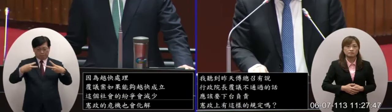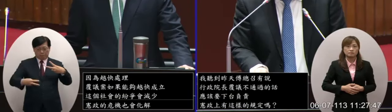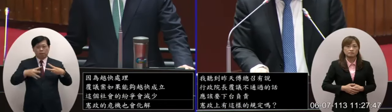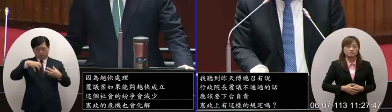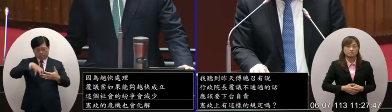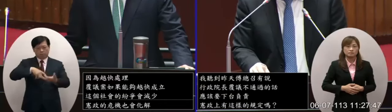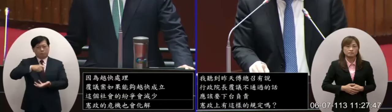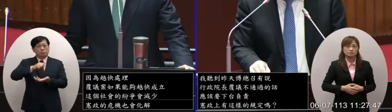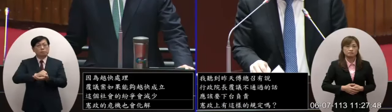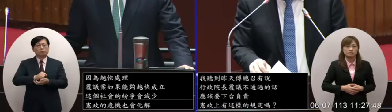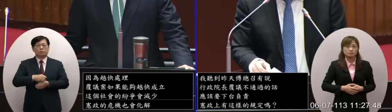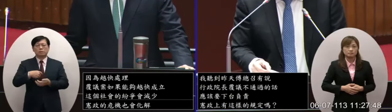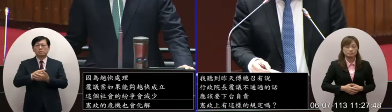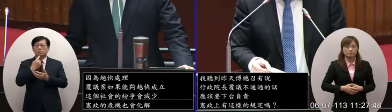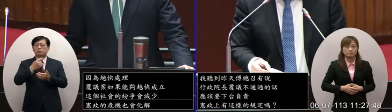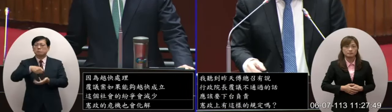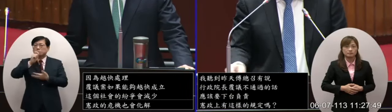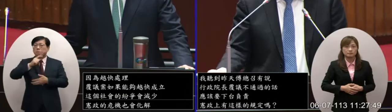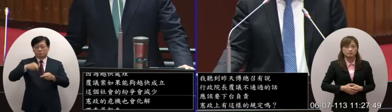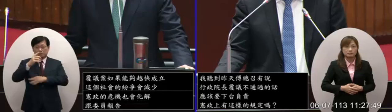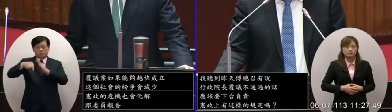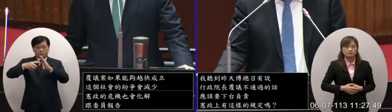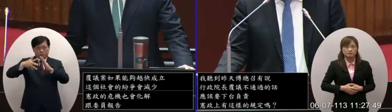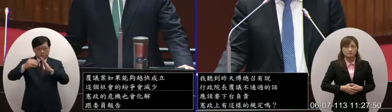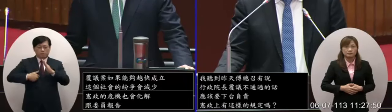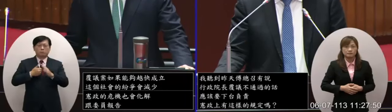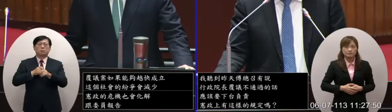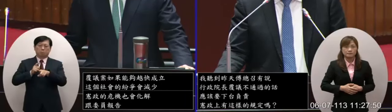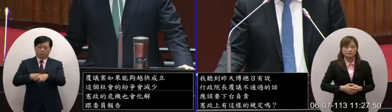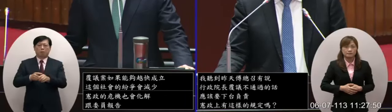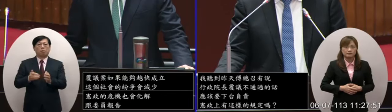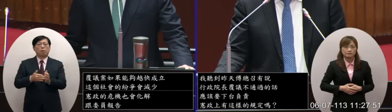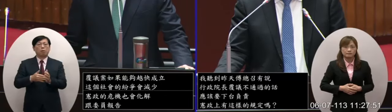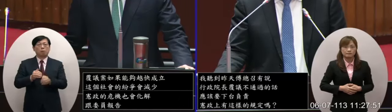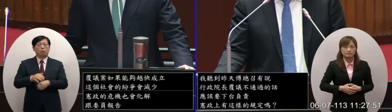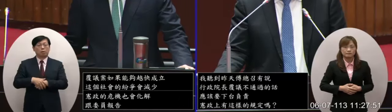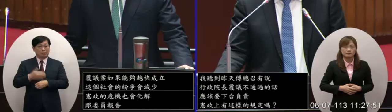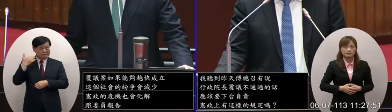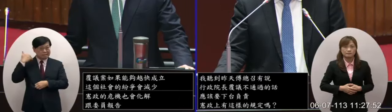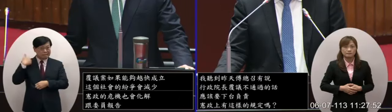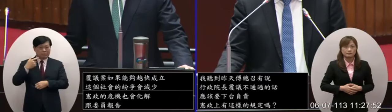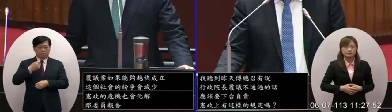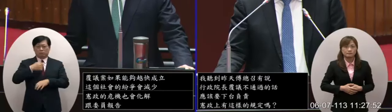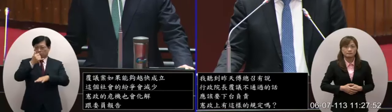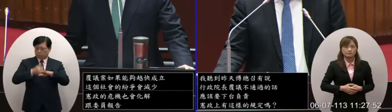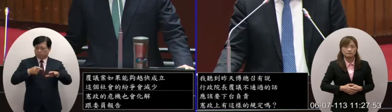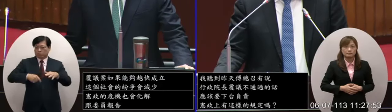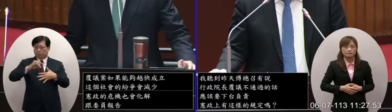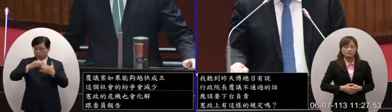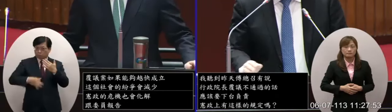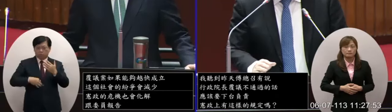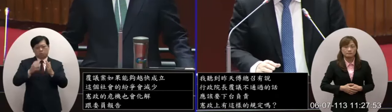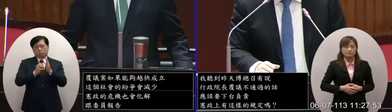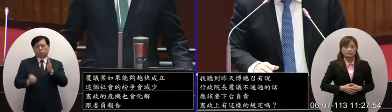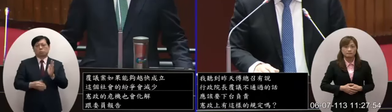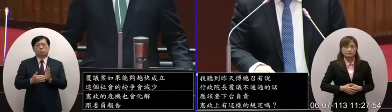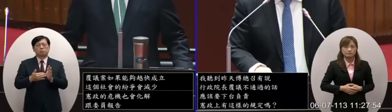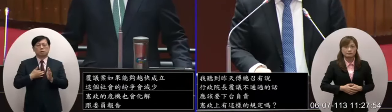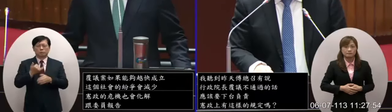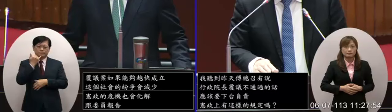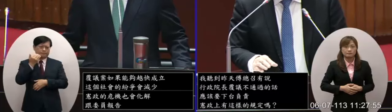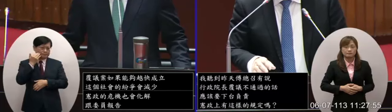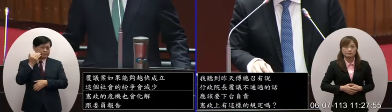第3条第2项第2款的规定，他只有说。行政院长接受炒掉了过去应该辞职的字眼，所以我很遗